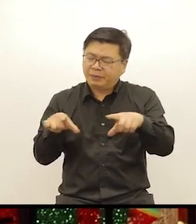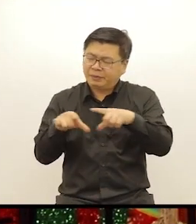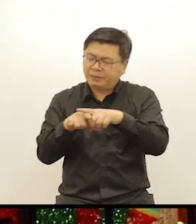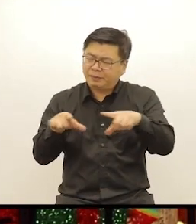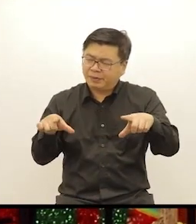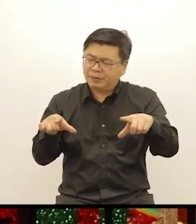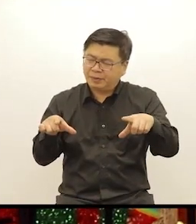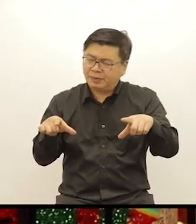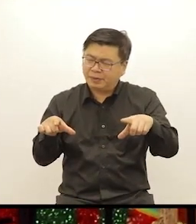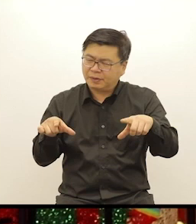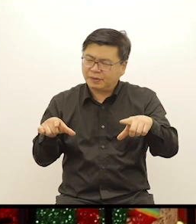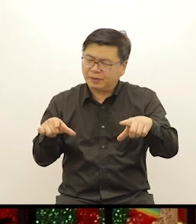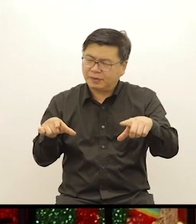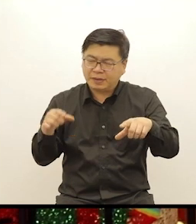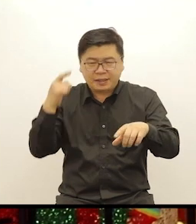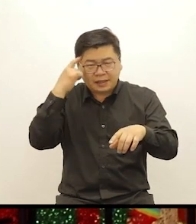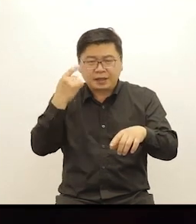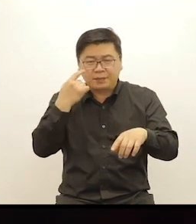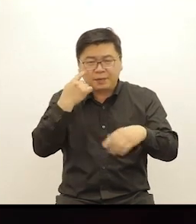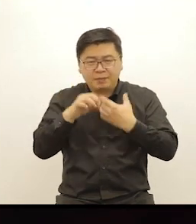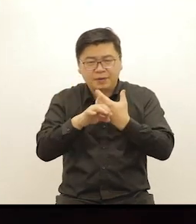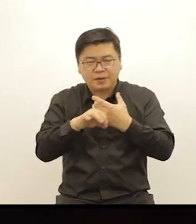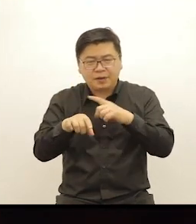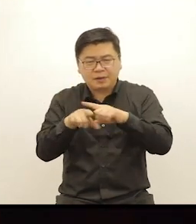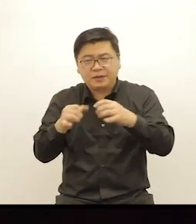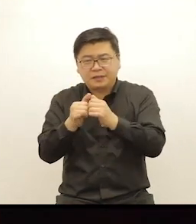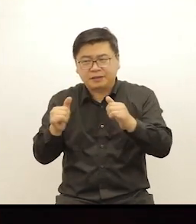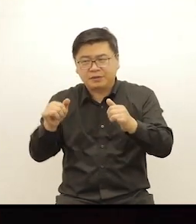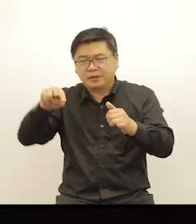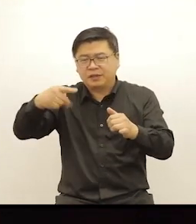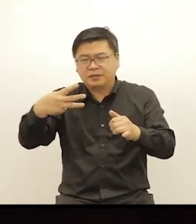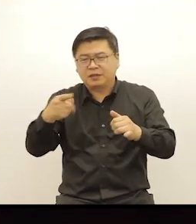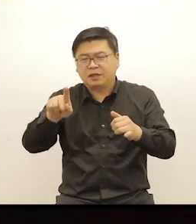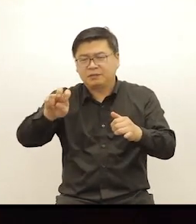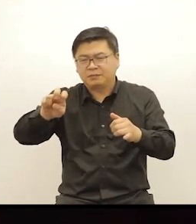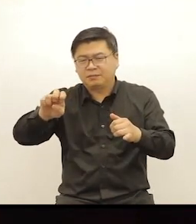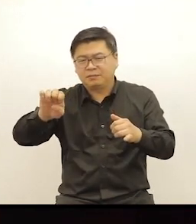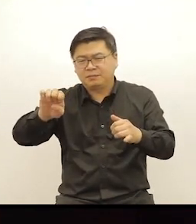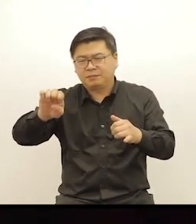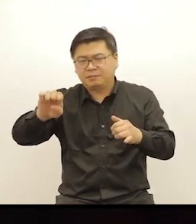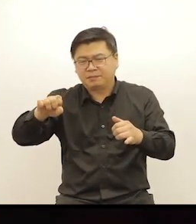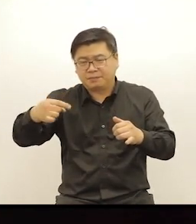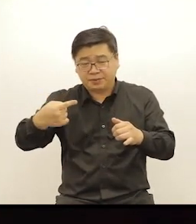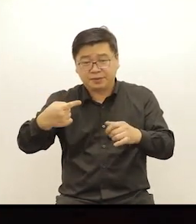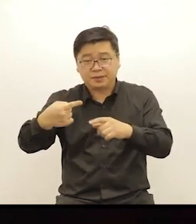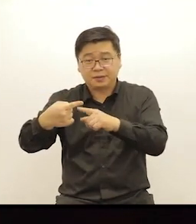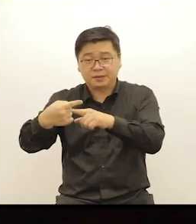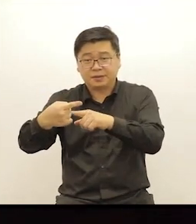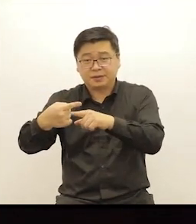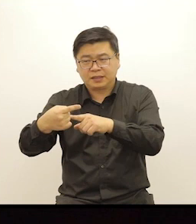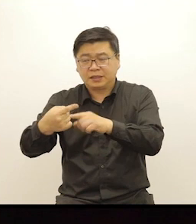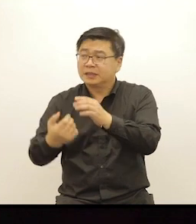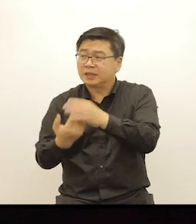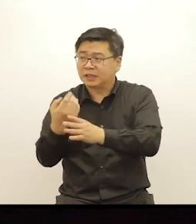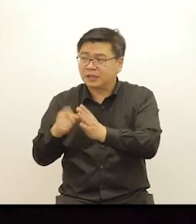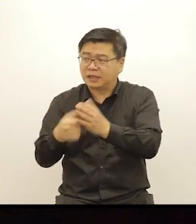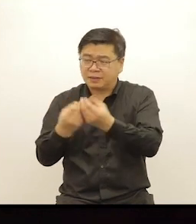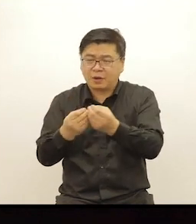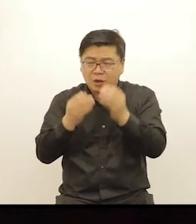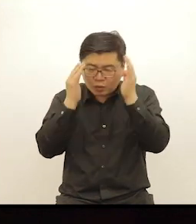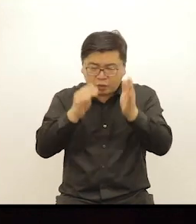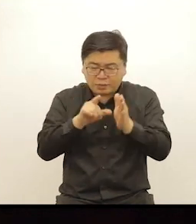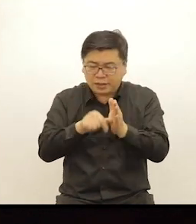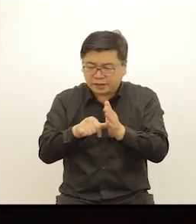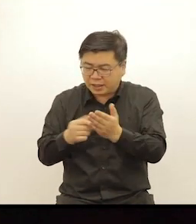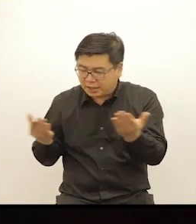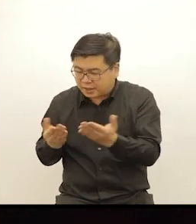그 평균적으로 생각하기로는 네. 공부하는 게 아니면 일하는 게 어떤 범위 이상으로 되지